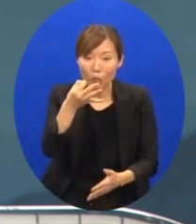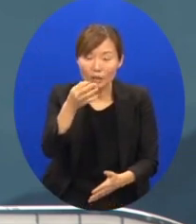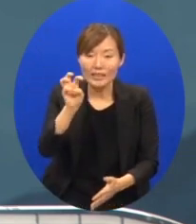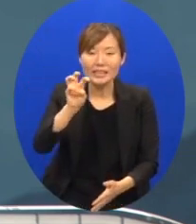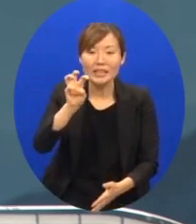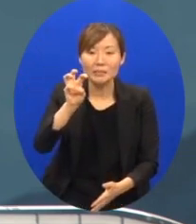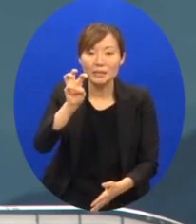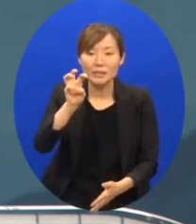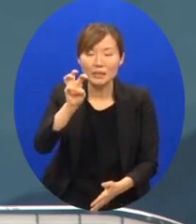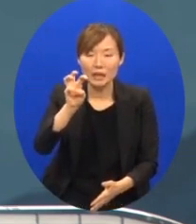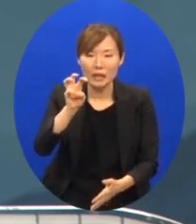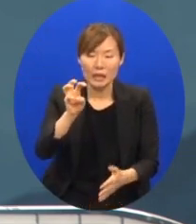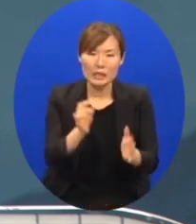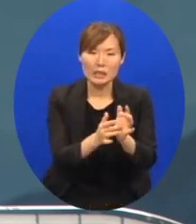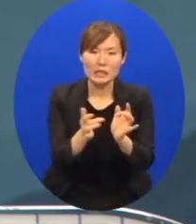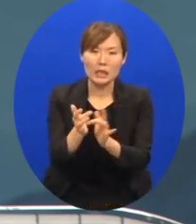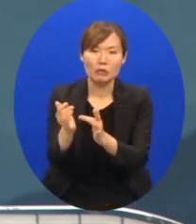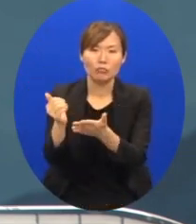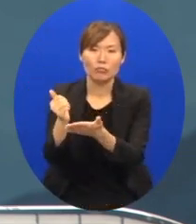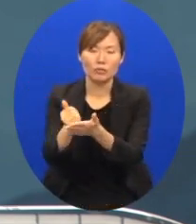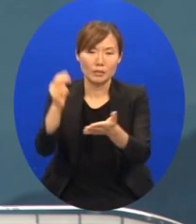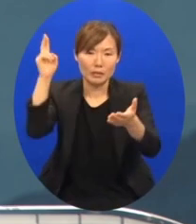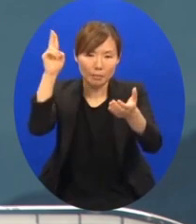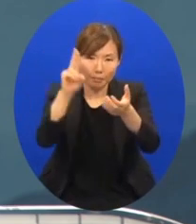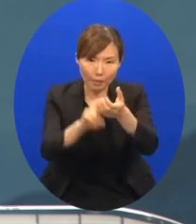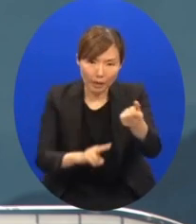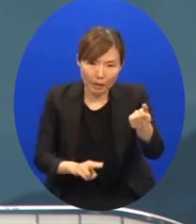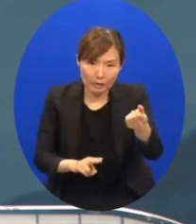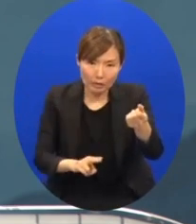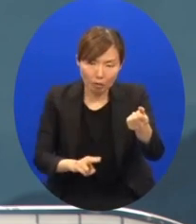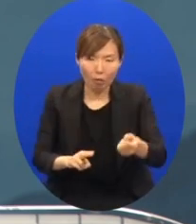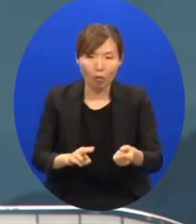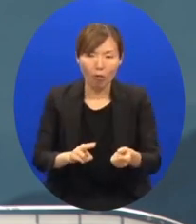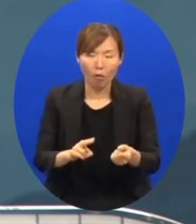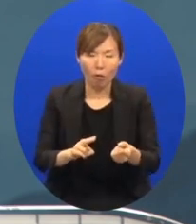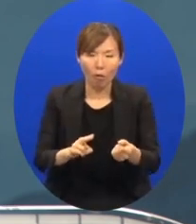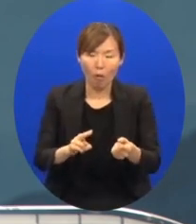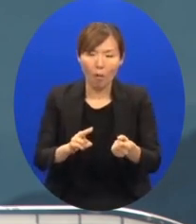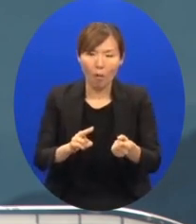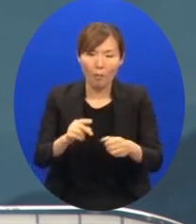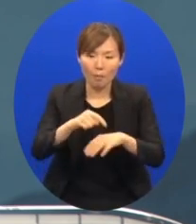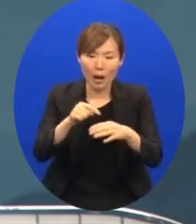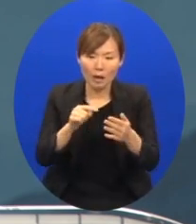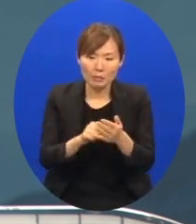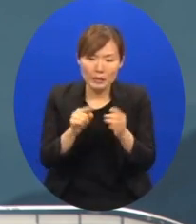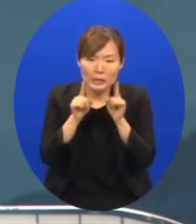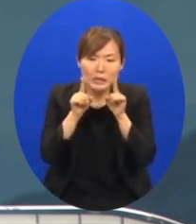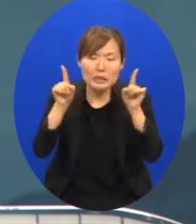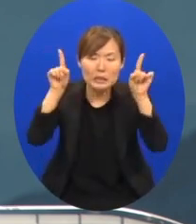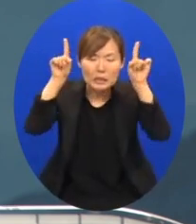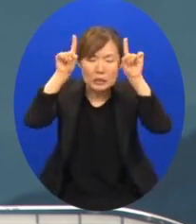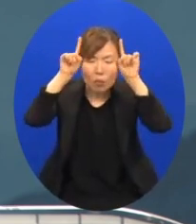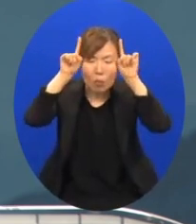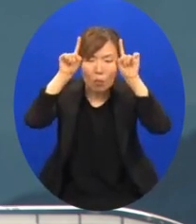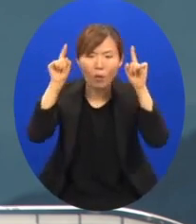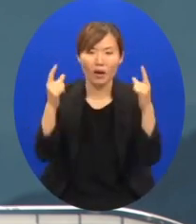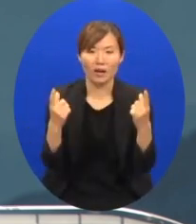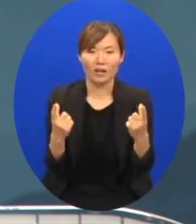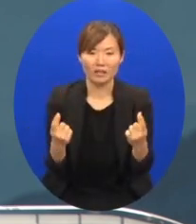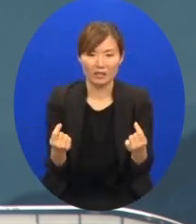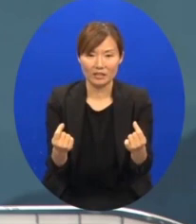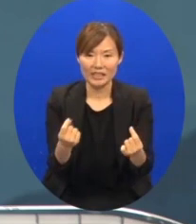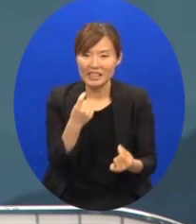유다가 얼마나 좋아 하겠습니까 천만의 말씀 가름 유다는 마음이 지옥과 같았어요 은 30 냥 손에